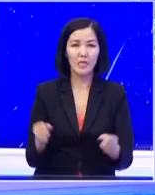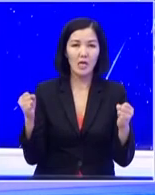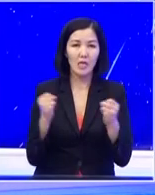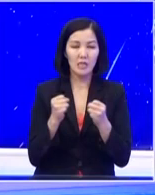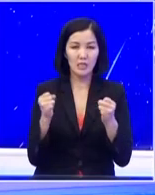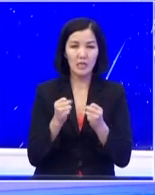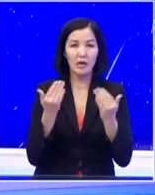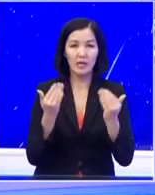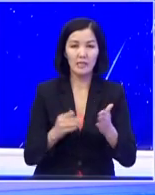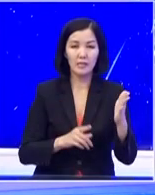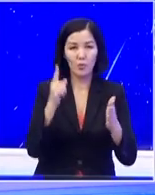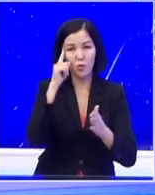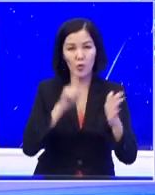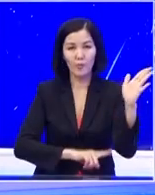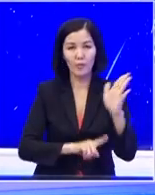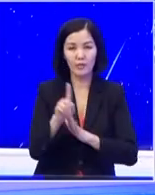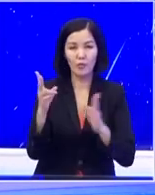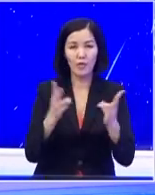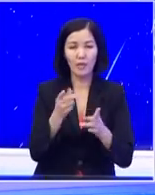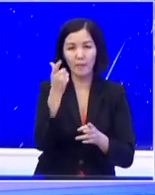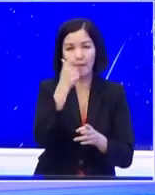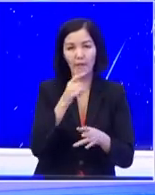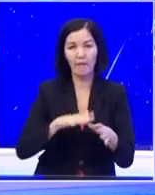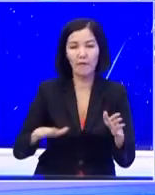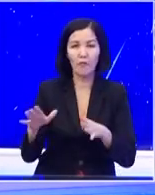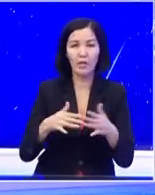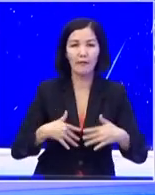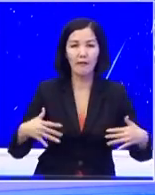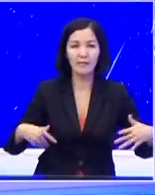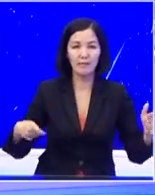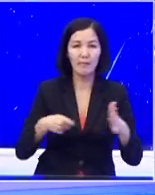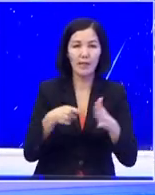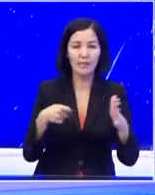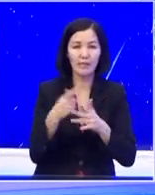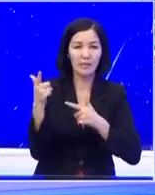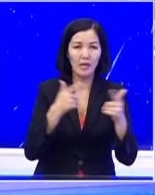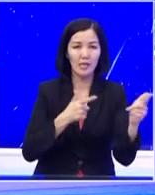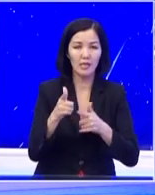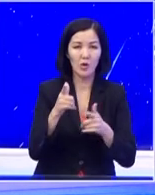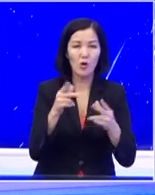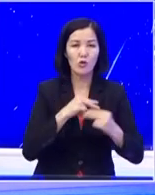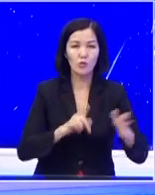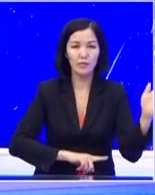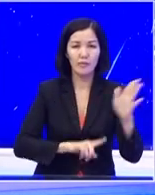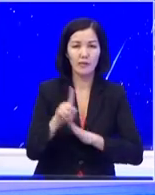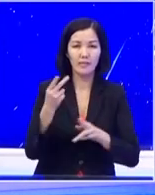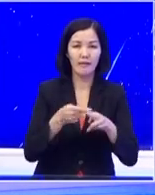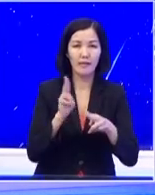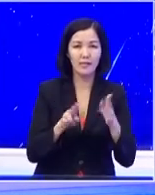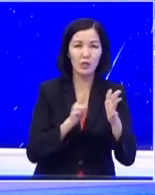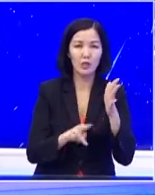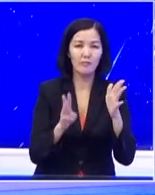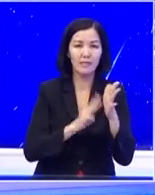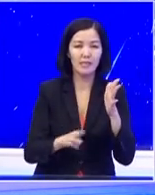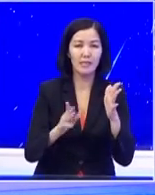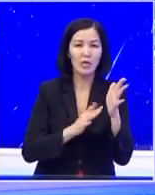Қыстың қамын жаз ойла деген Панфилов ауданында қысқы мал азығын дайындау науқаны басталды. Әсіресе ауданның 70-80%-ын жем